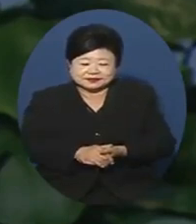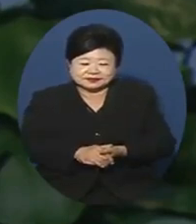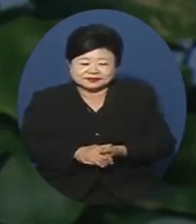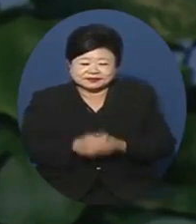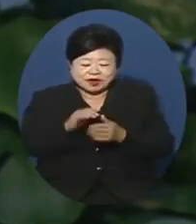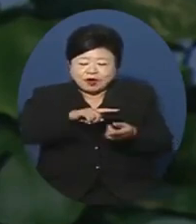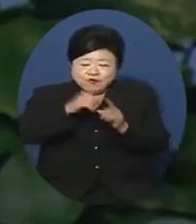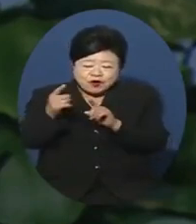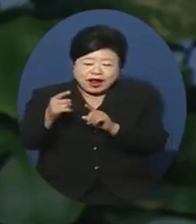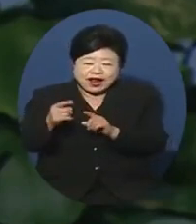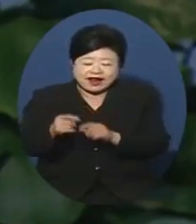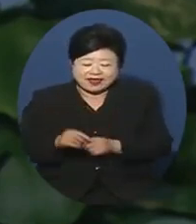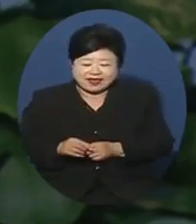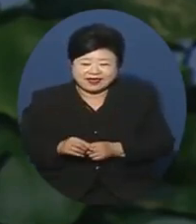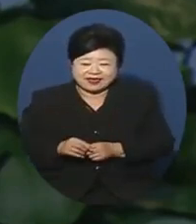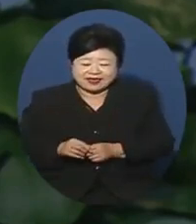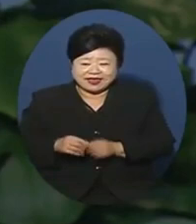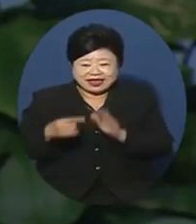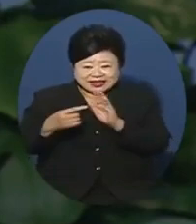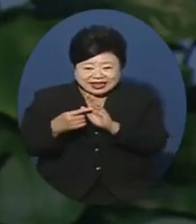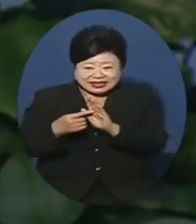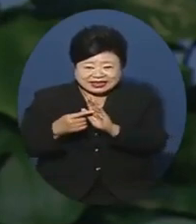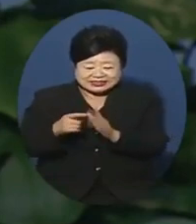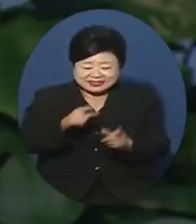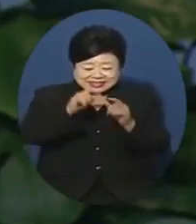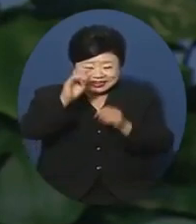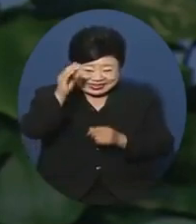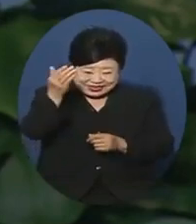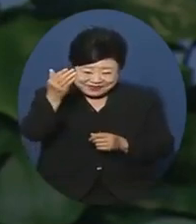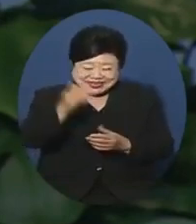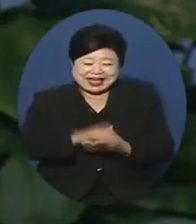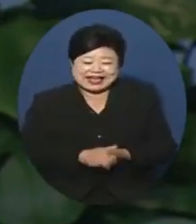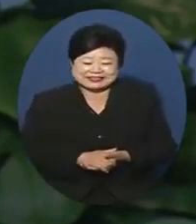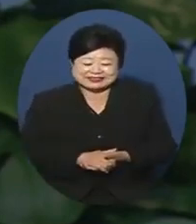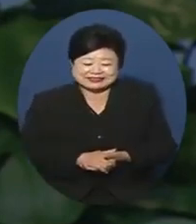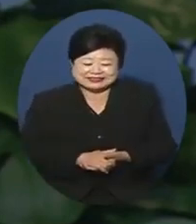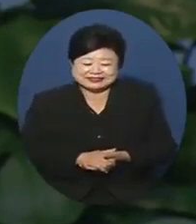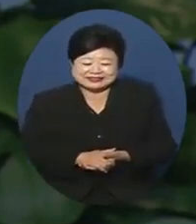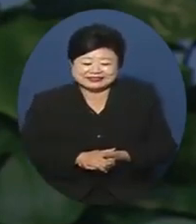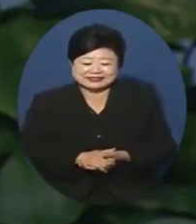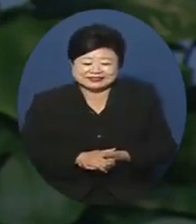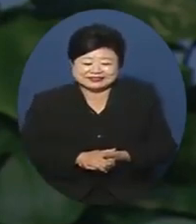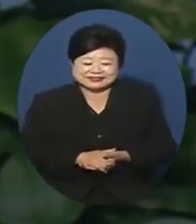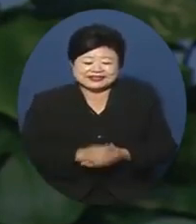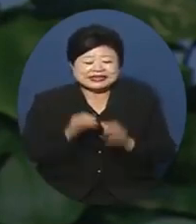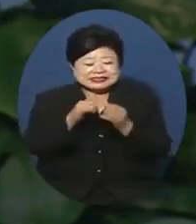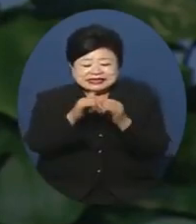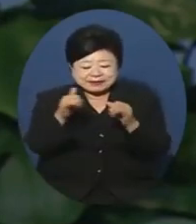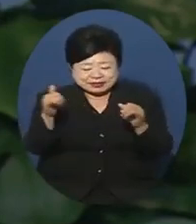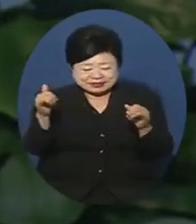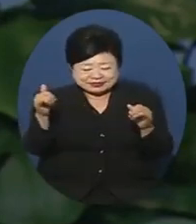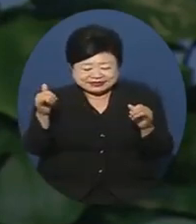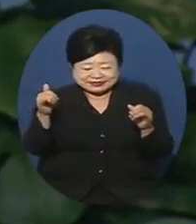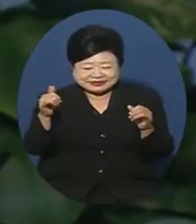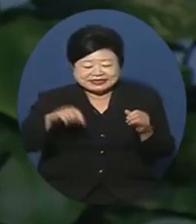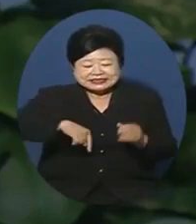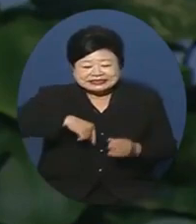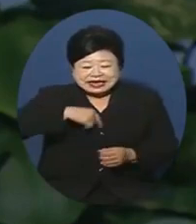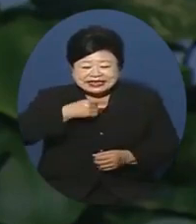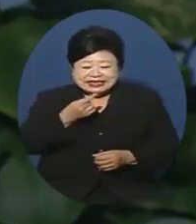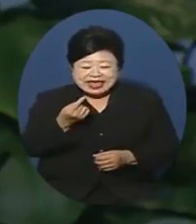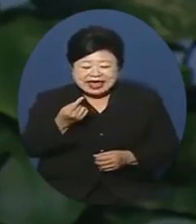부활의 능력을 따라 살아나는데 그래서 사람들이